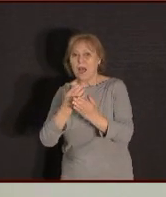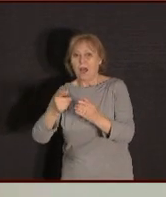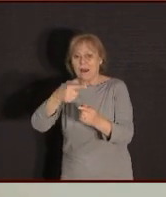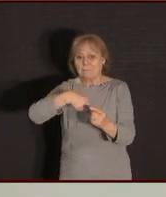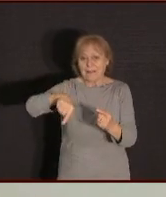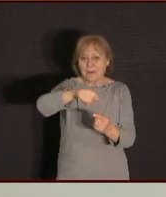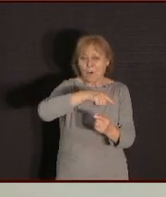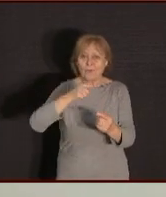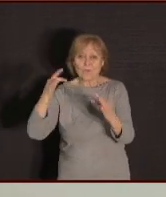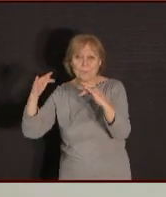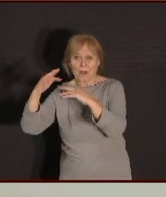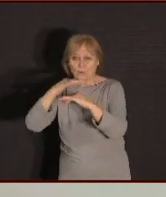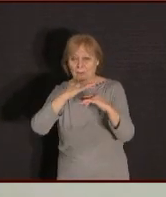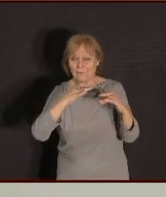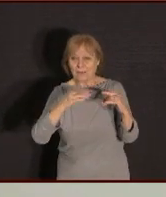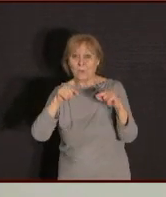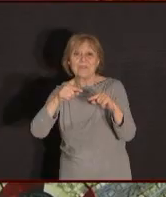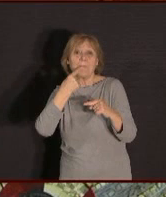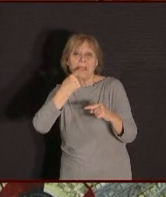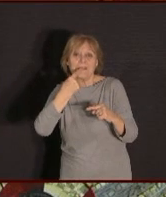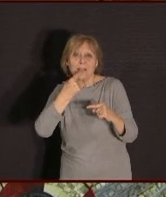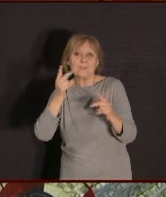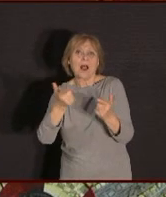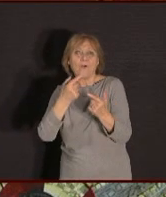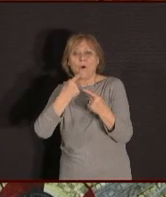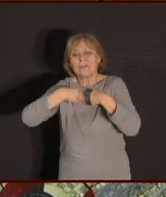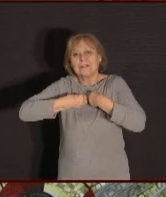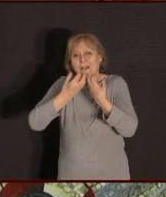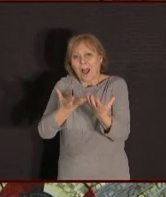medsebojno sporazumevanje. V tem jeziku se lahko izražajo.